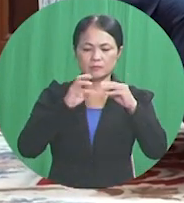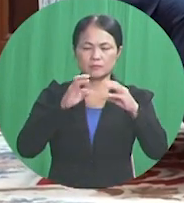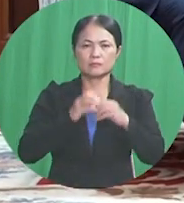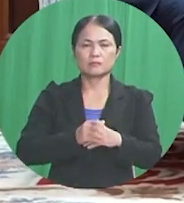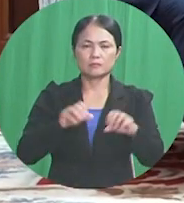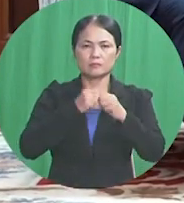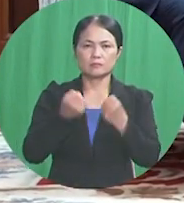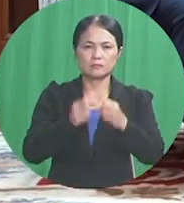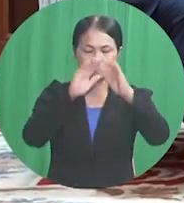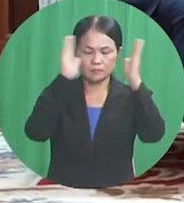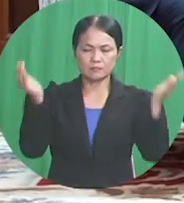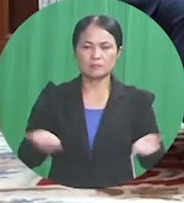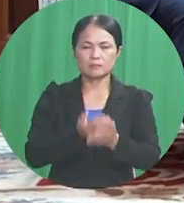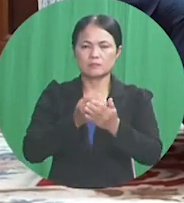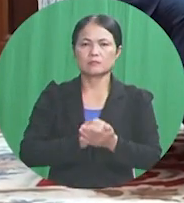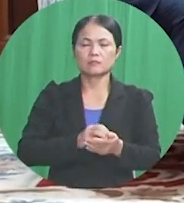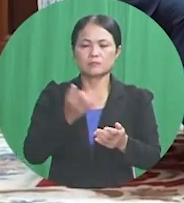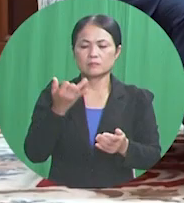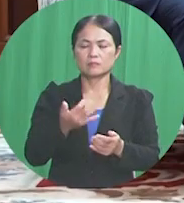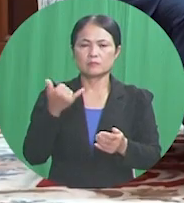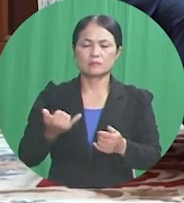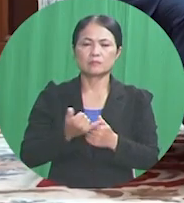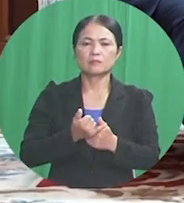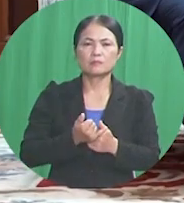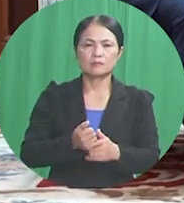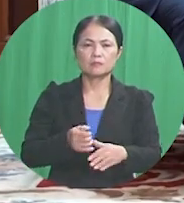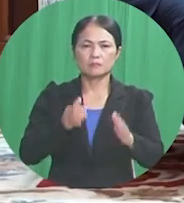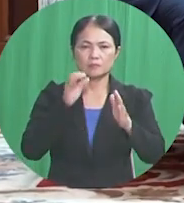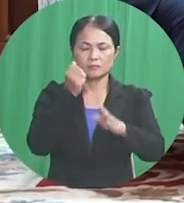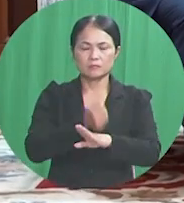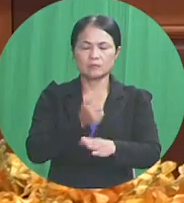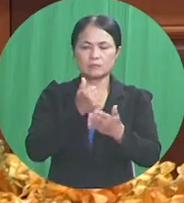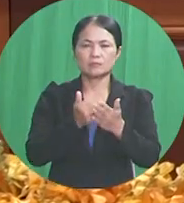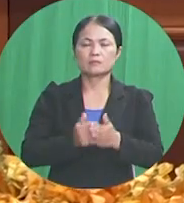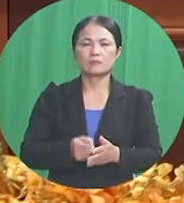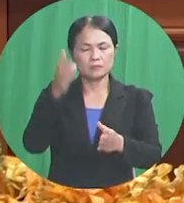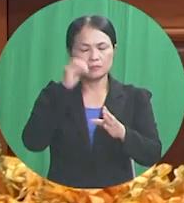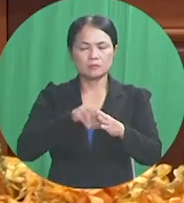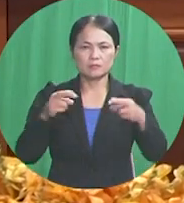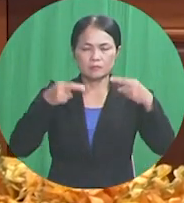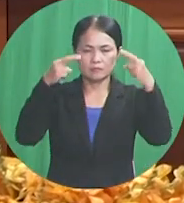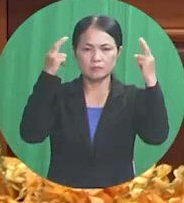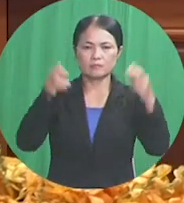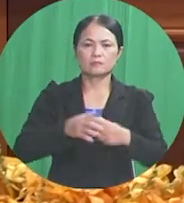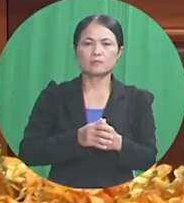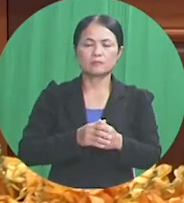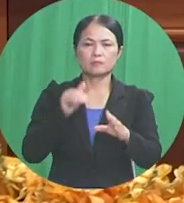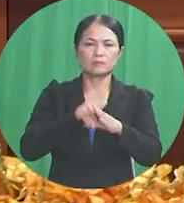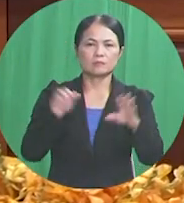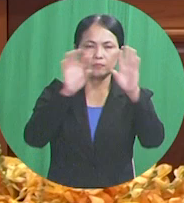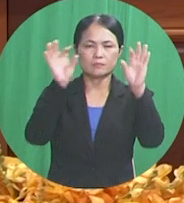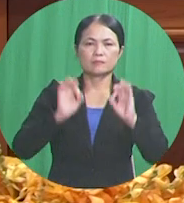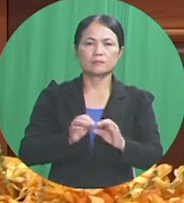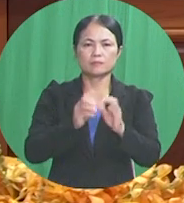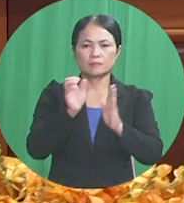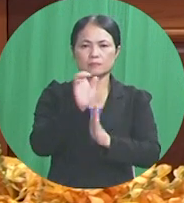ตในองค์การสหประชาชาติเลือกตีชัดสประมวยเนื่องจากการทูตได้เมียนบัตพิสาวดอดงดอมแตงขนองกรอบคันนิเ